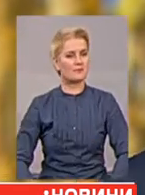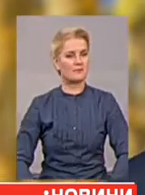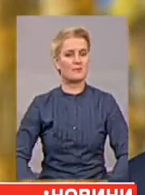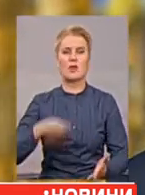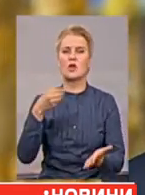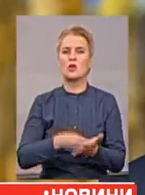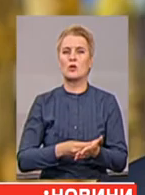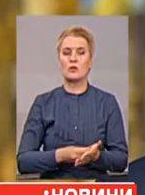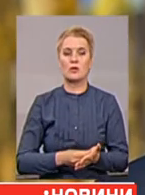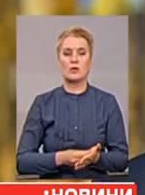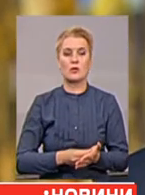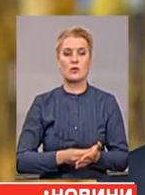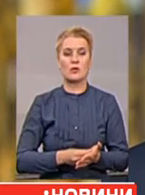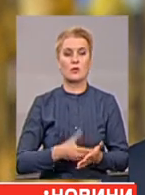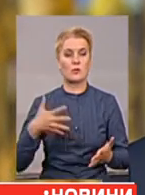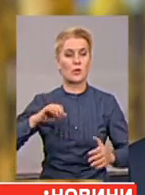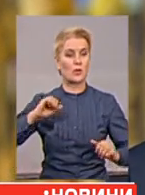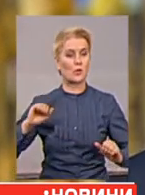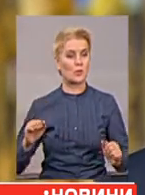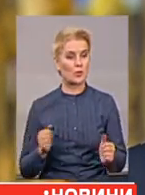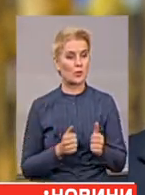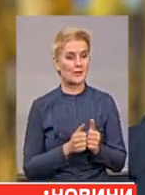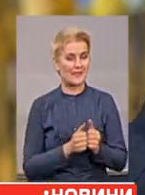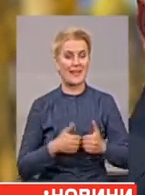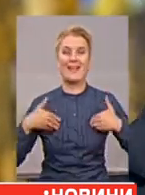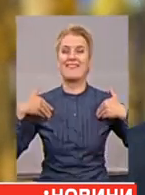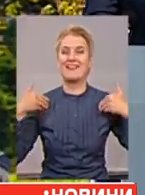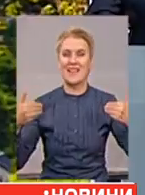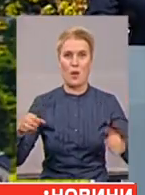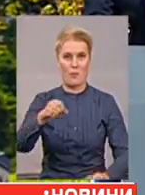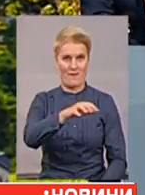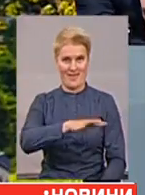Дорогі сусіди, вітаємо в Європі.